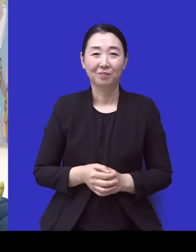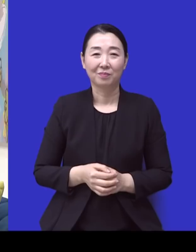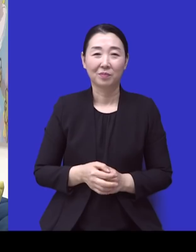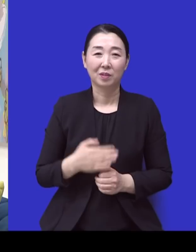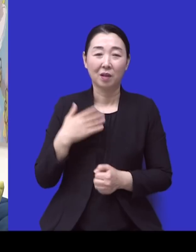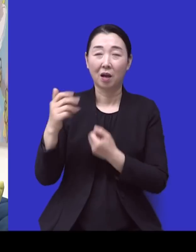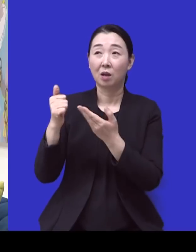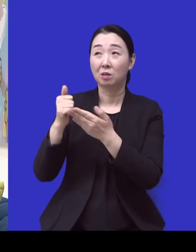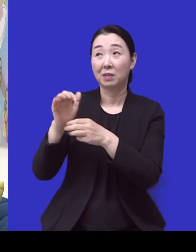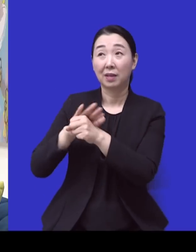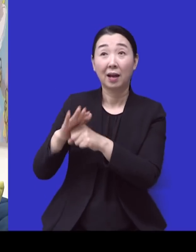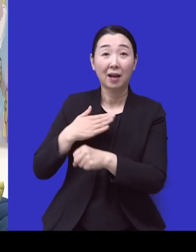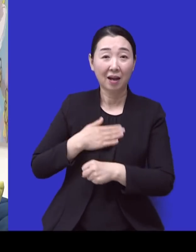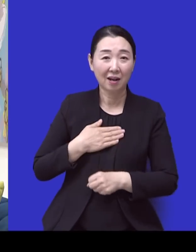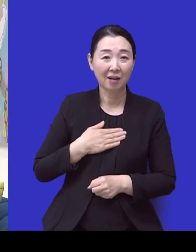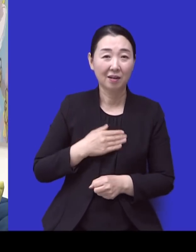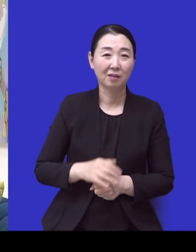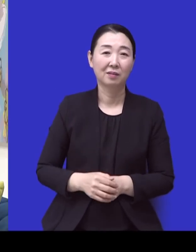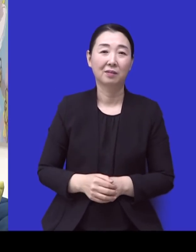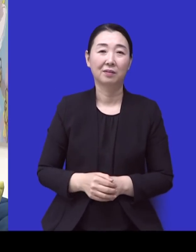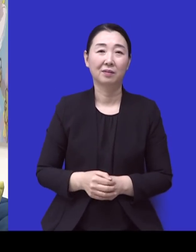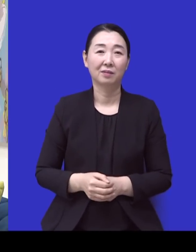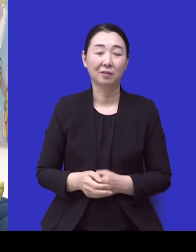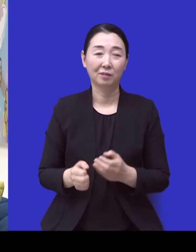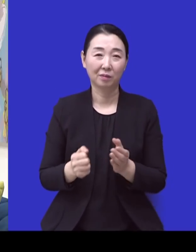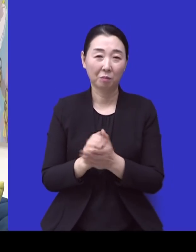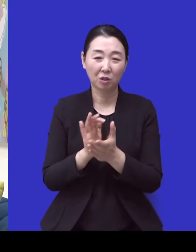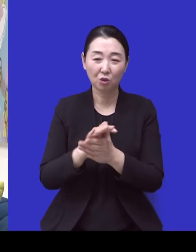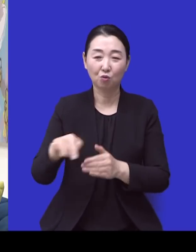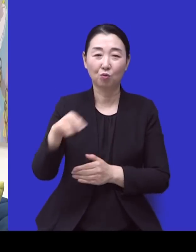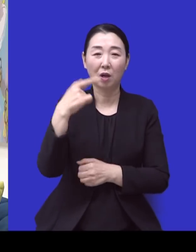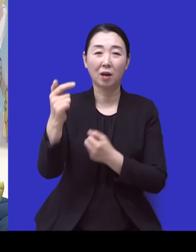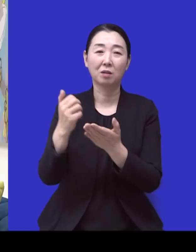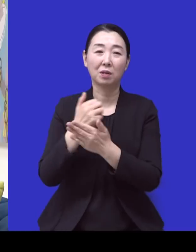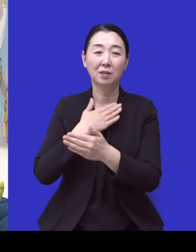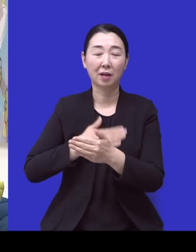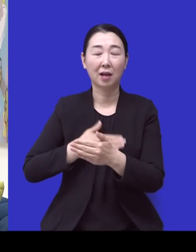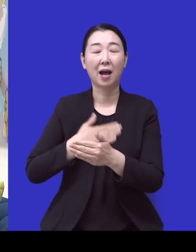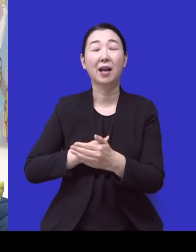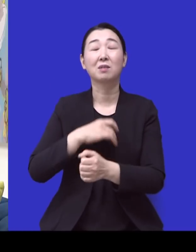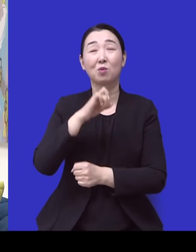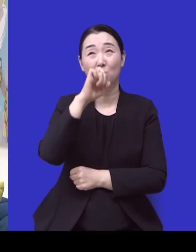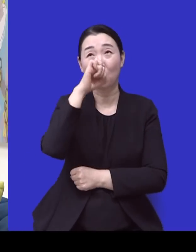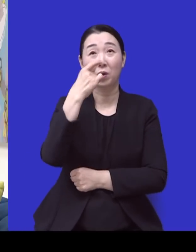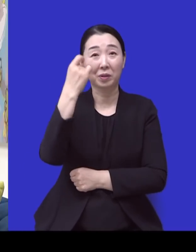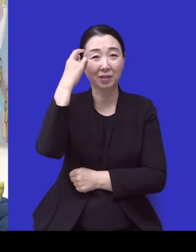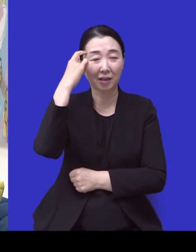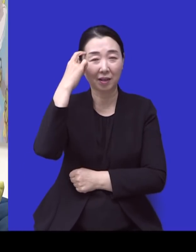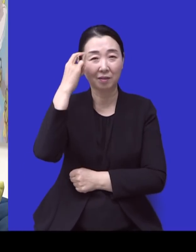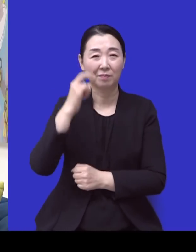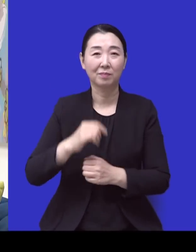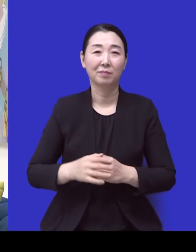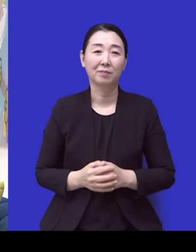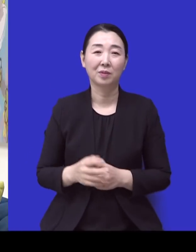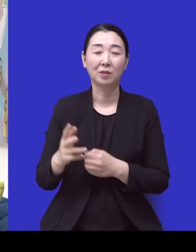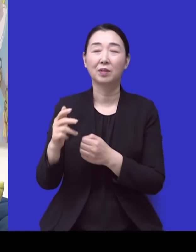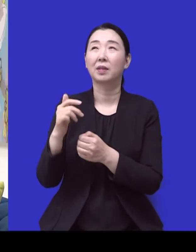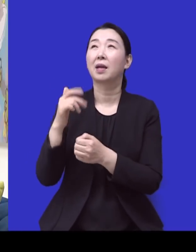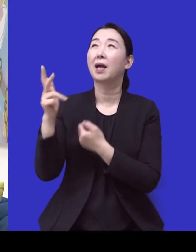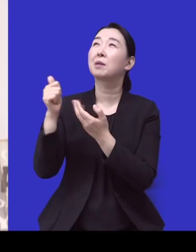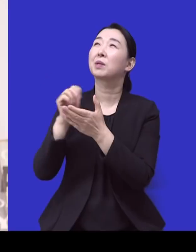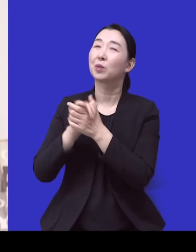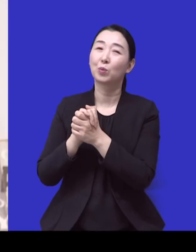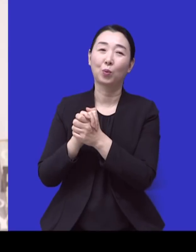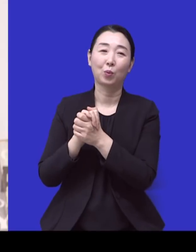저는 하나님의 사랑을 아니까 네. 이 친구들도 하나님의 사랑을 알았으면 좋겠는데 이런 네. 생각을 하다가 주님한테 이렇게 기도를 한